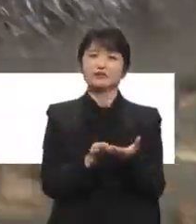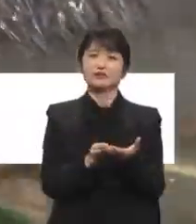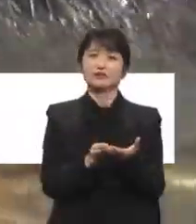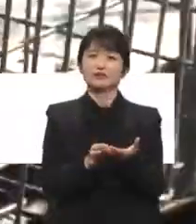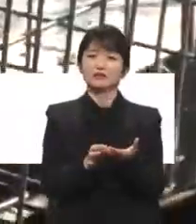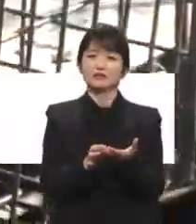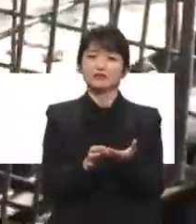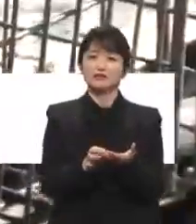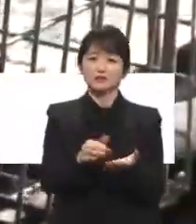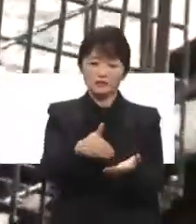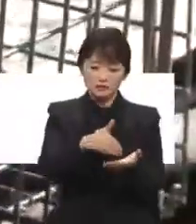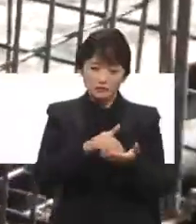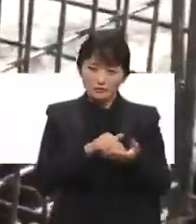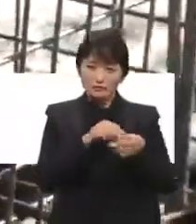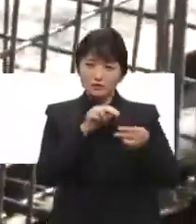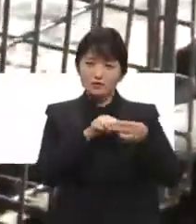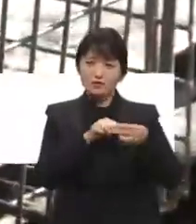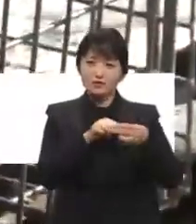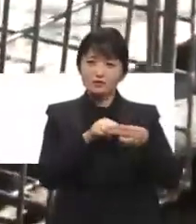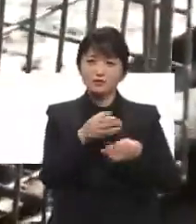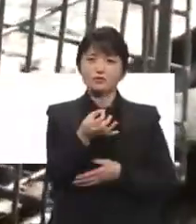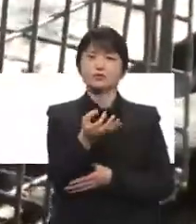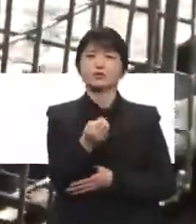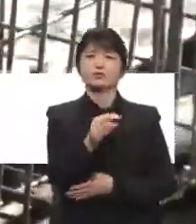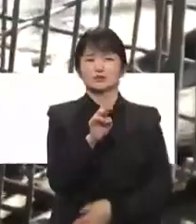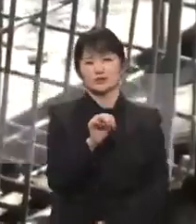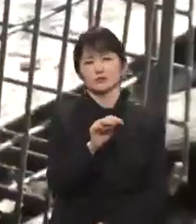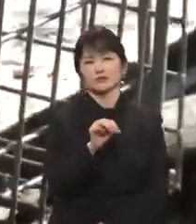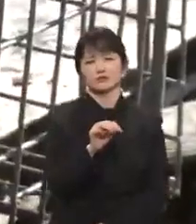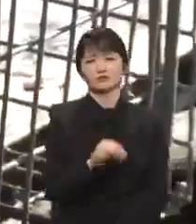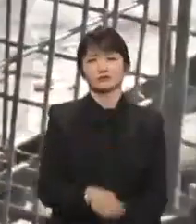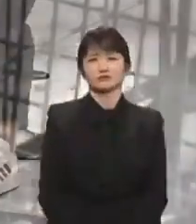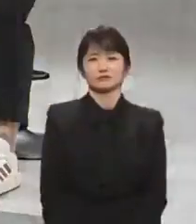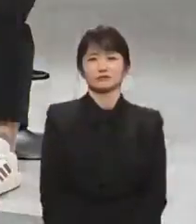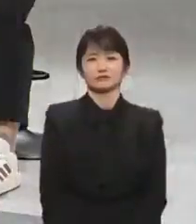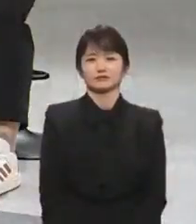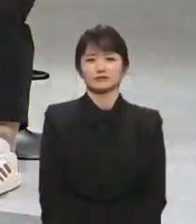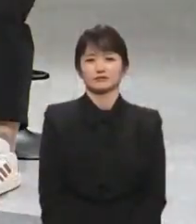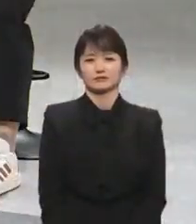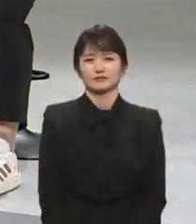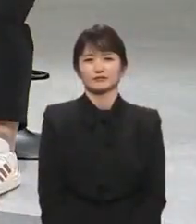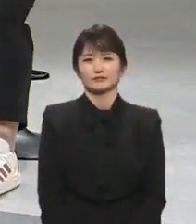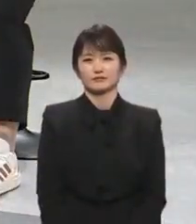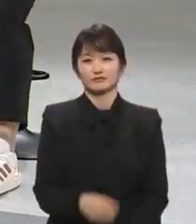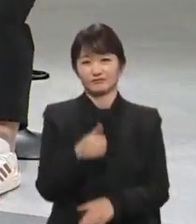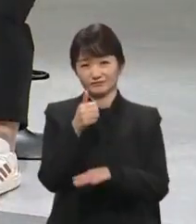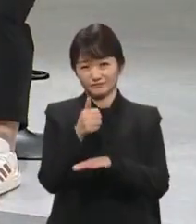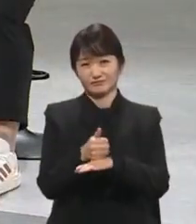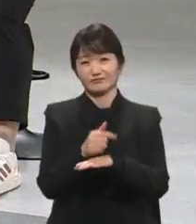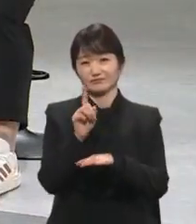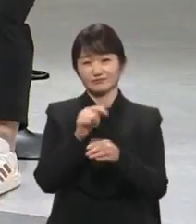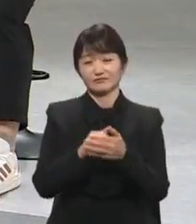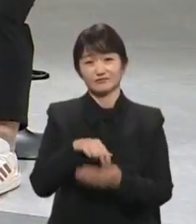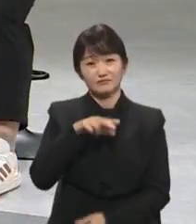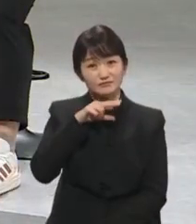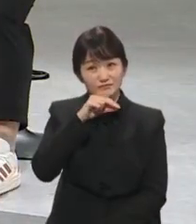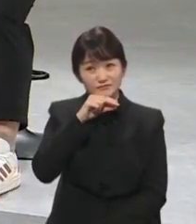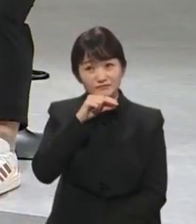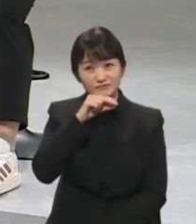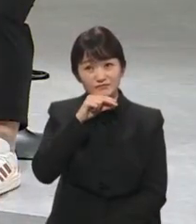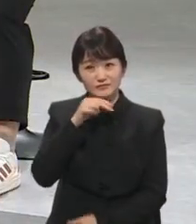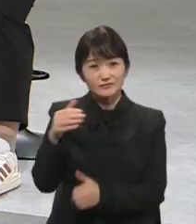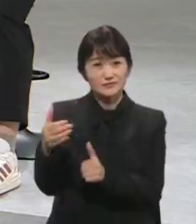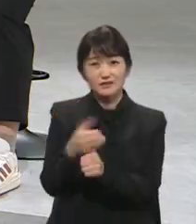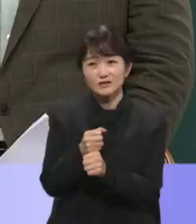접수 센터에 접수하려 하면 비용이 3만 원이 들어요 그러니까 결론은이 뉴트리아이